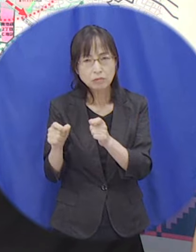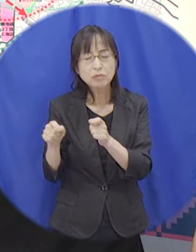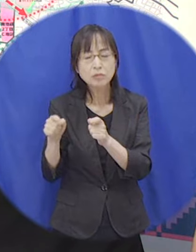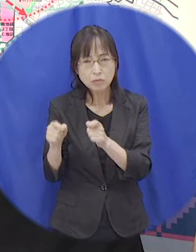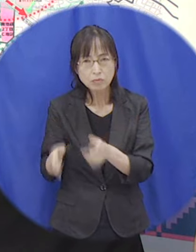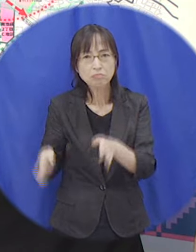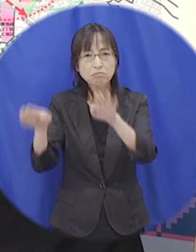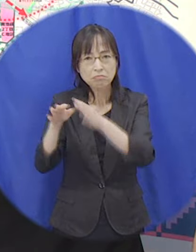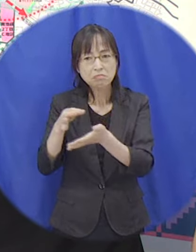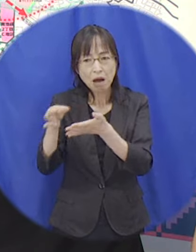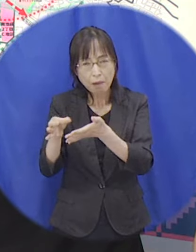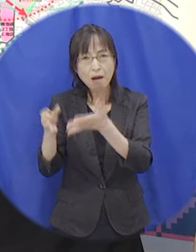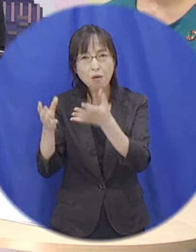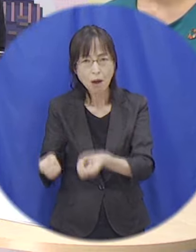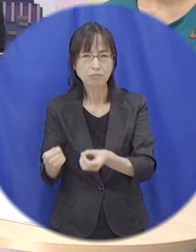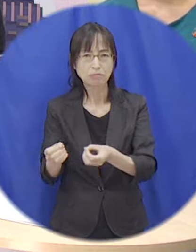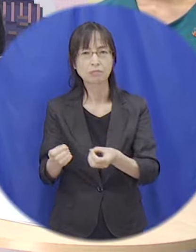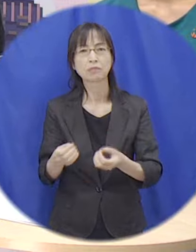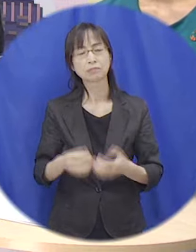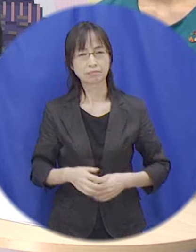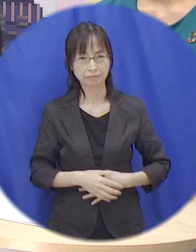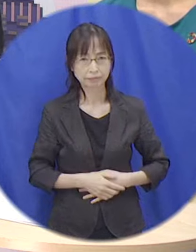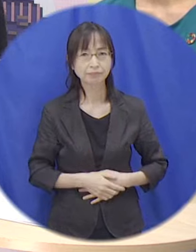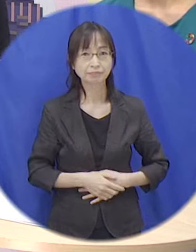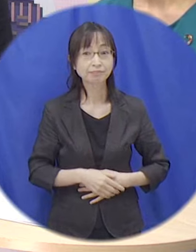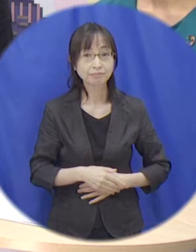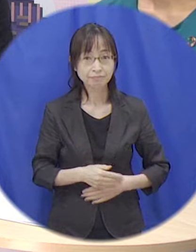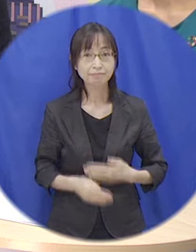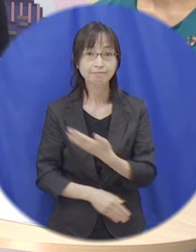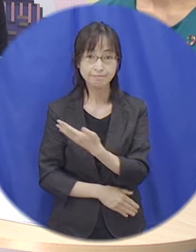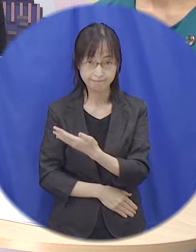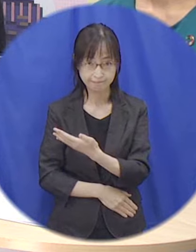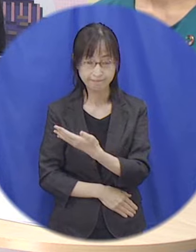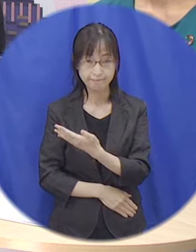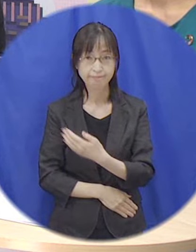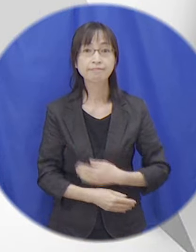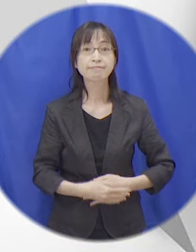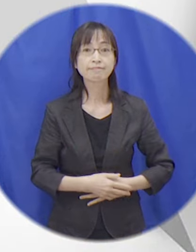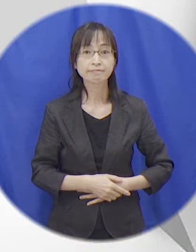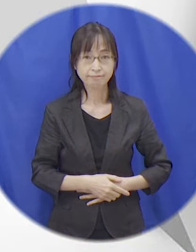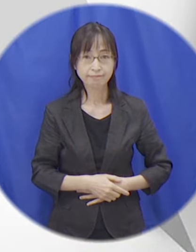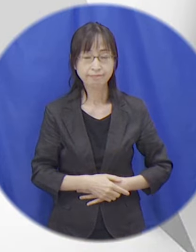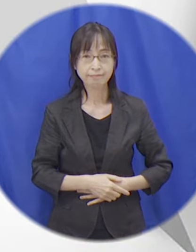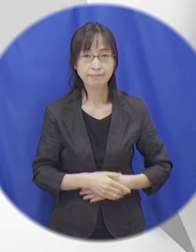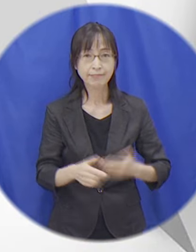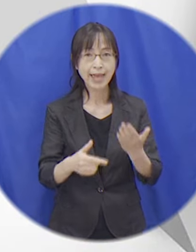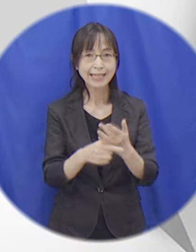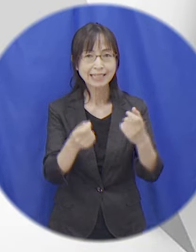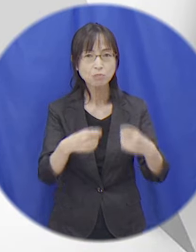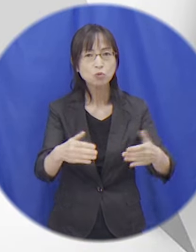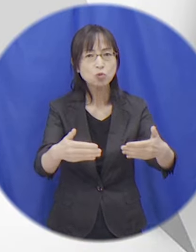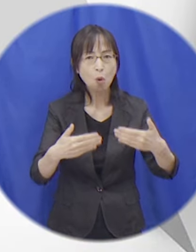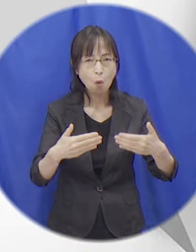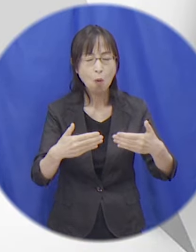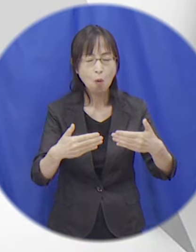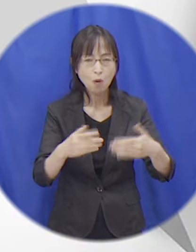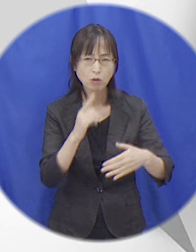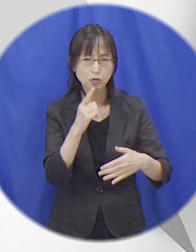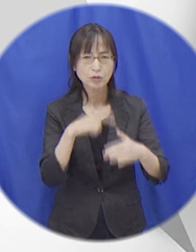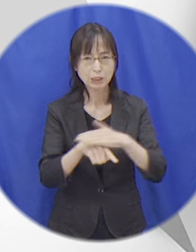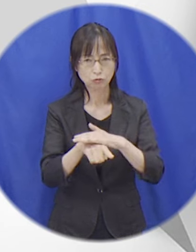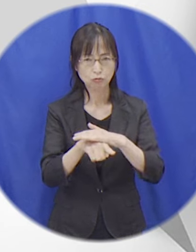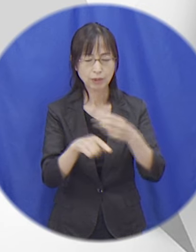ってしまっています。 はい、 こちらの図の通り、駅袋と呼ばれる要因は